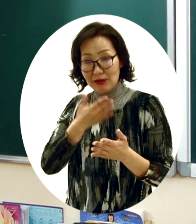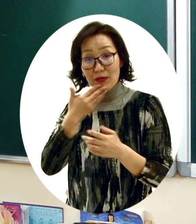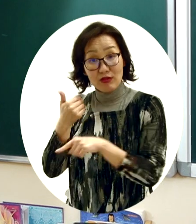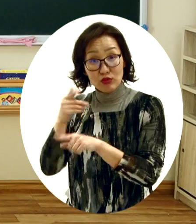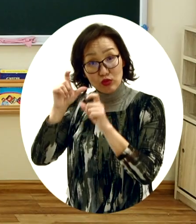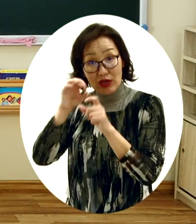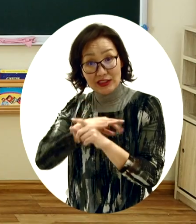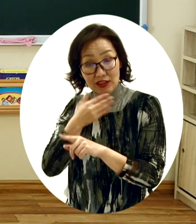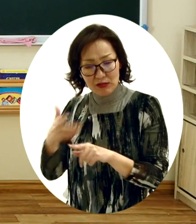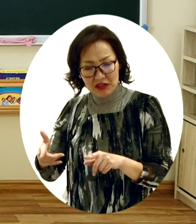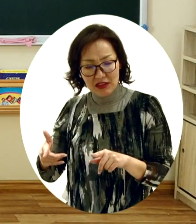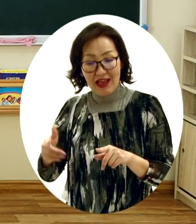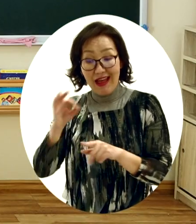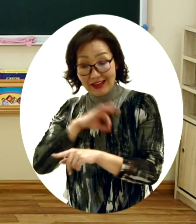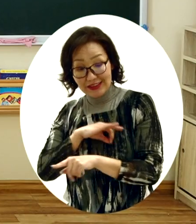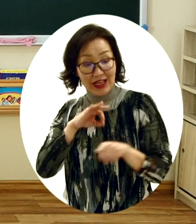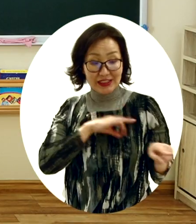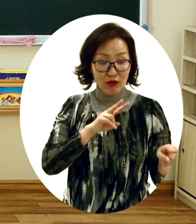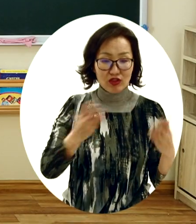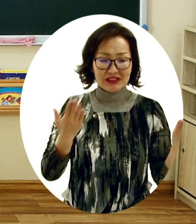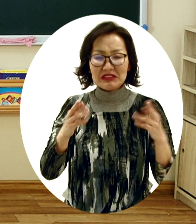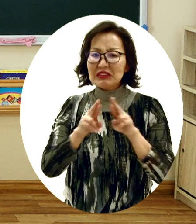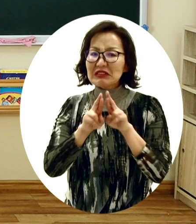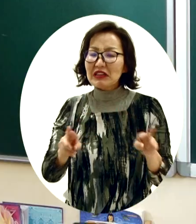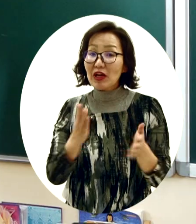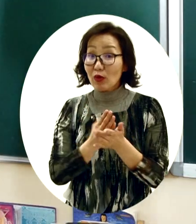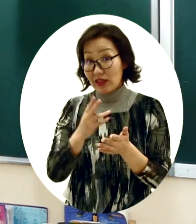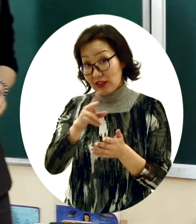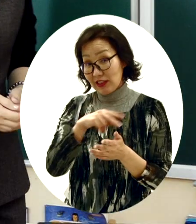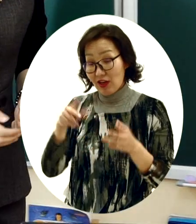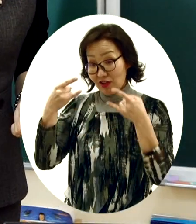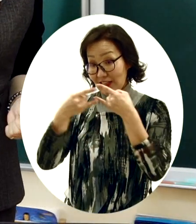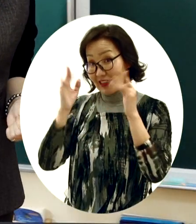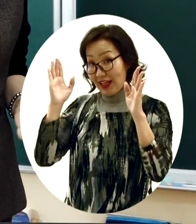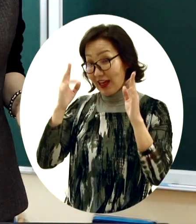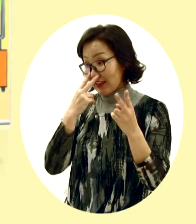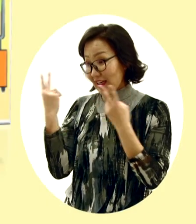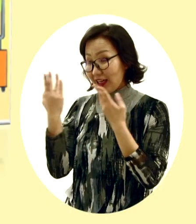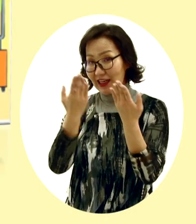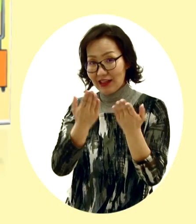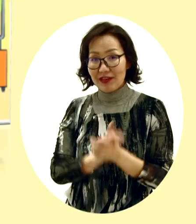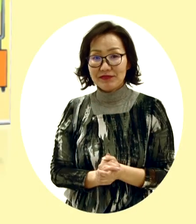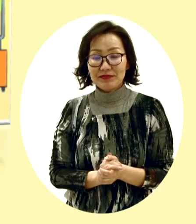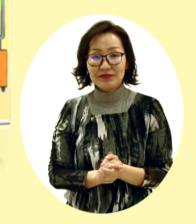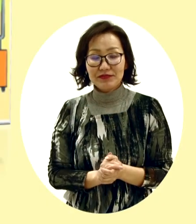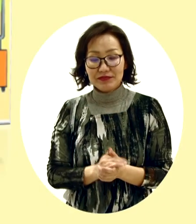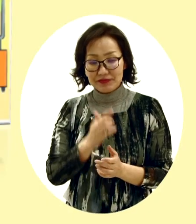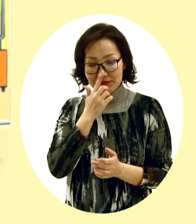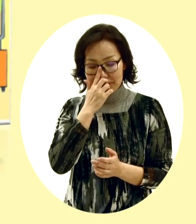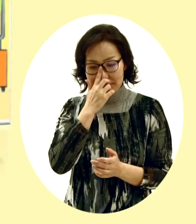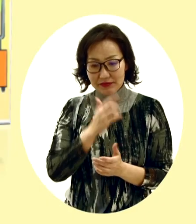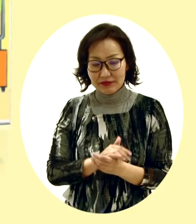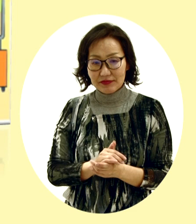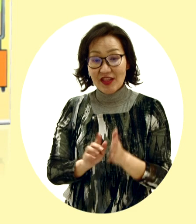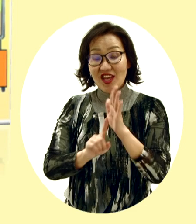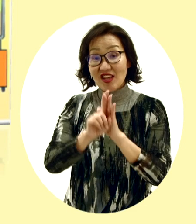илтгэл хоёрын хувьд ямар ялгаа байдг юм бол? Бүгдээрээ эхлээд дэлгэцнэт анхаарлаа сайн хандуулаарай.